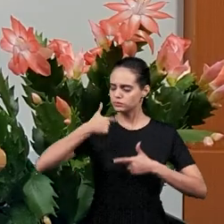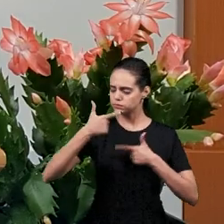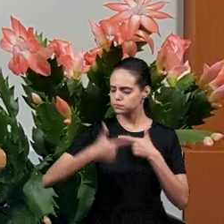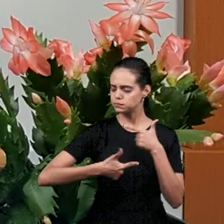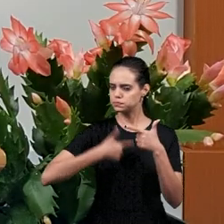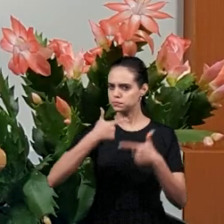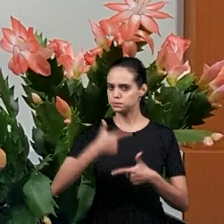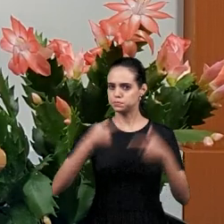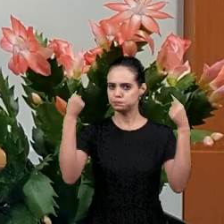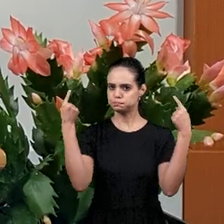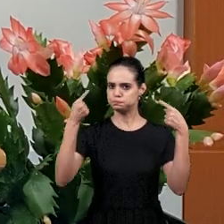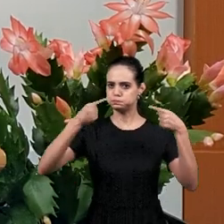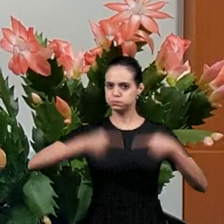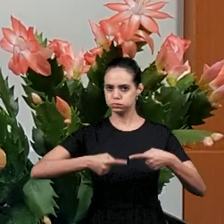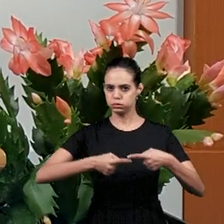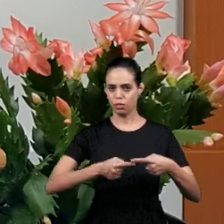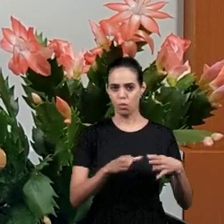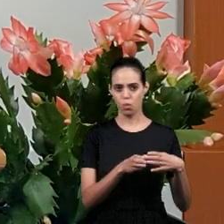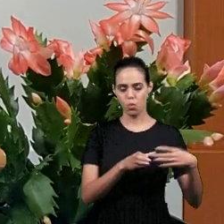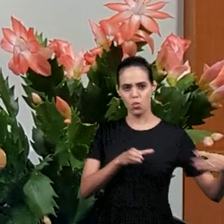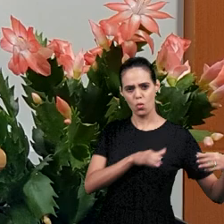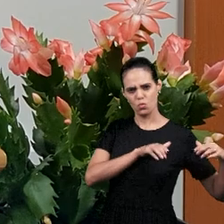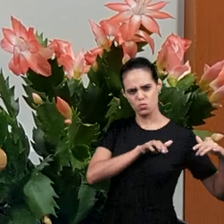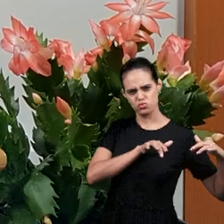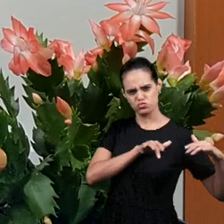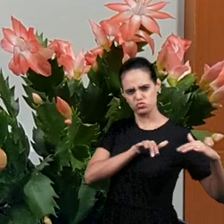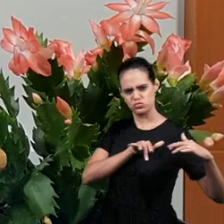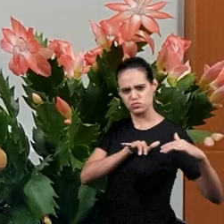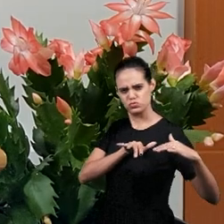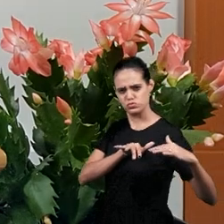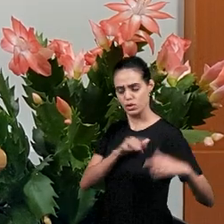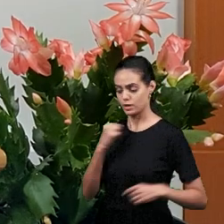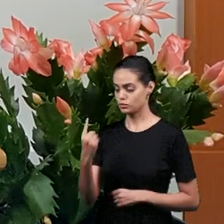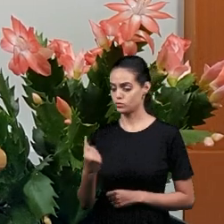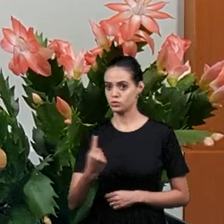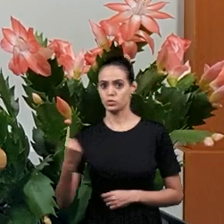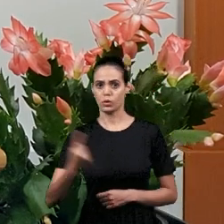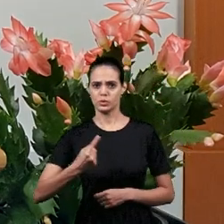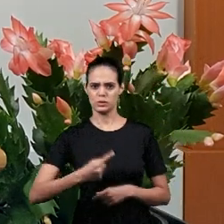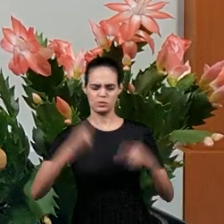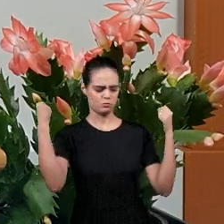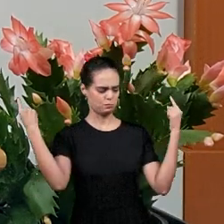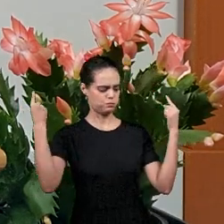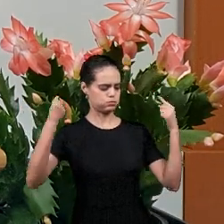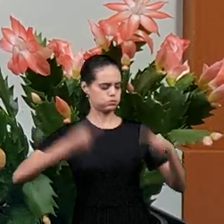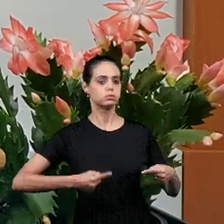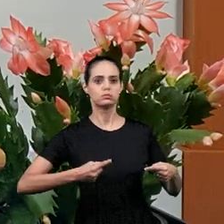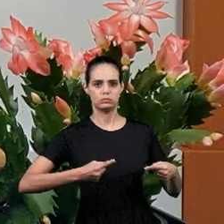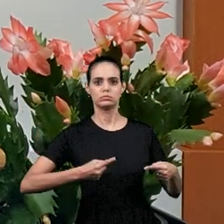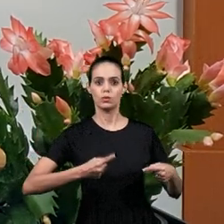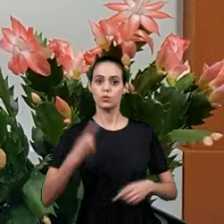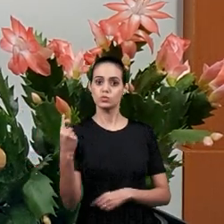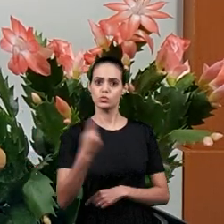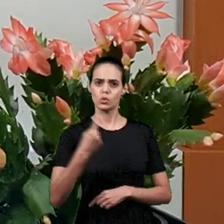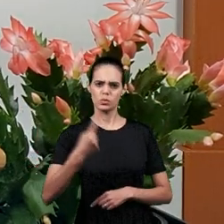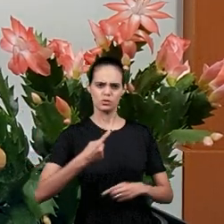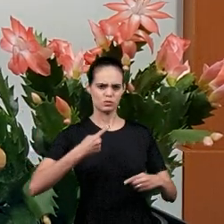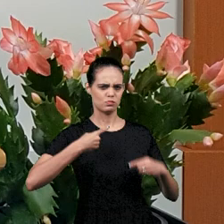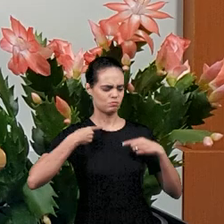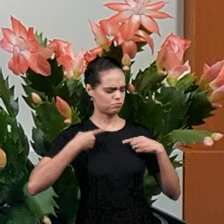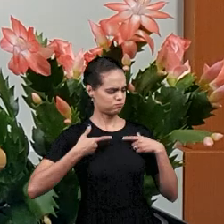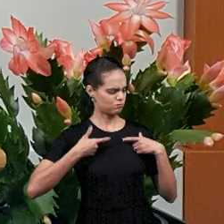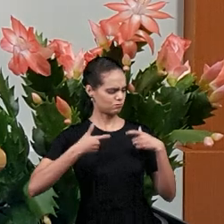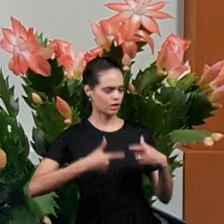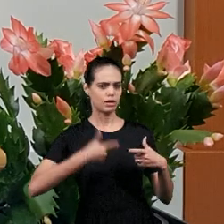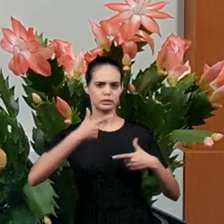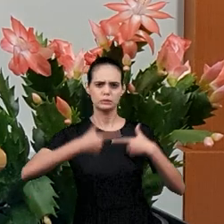personnes avec une épée tout seul, en bataillon tout seul. Il a lutté tellement, il a détruit tellement les